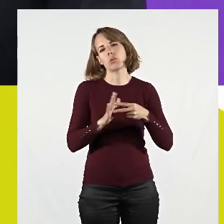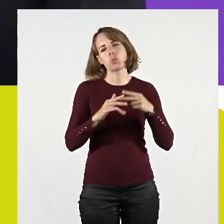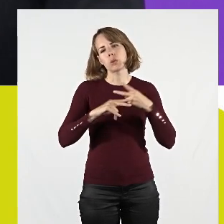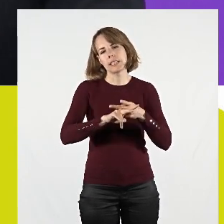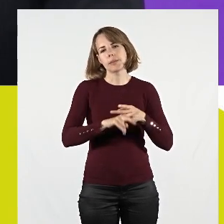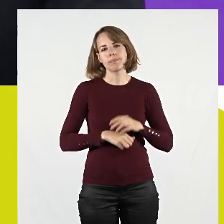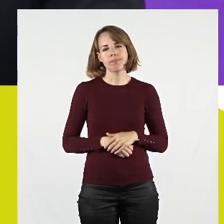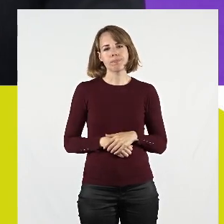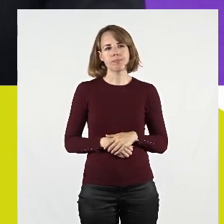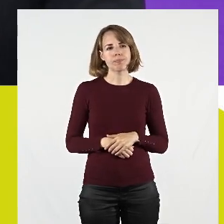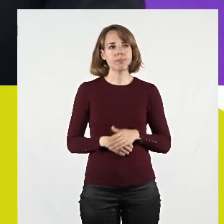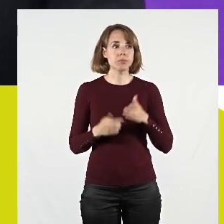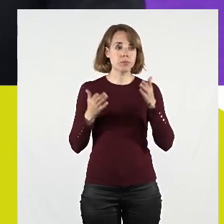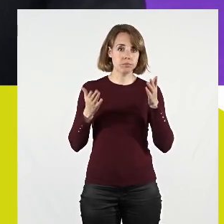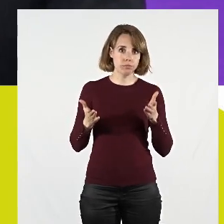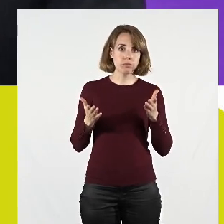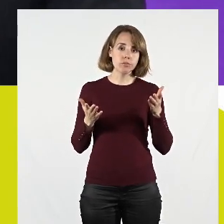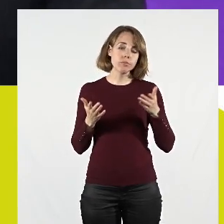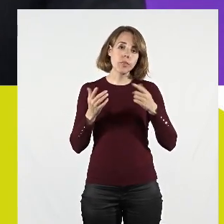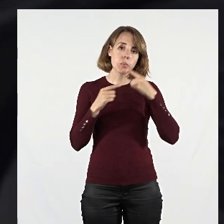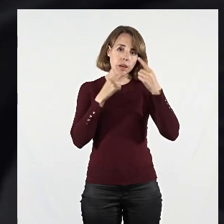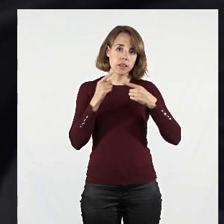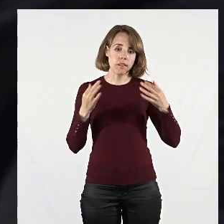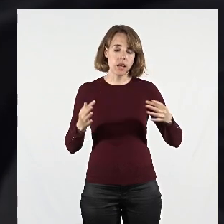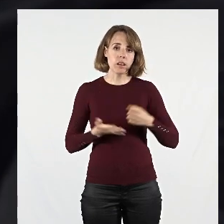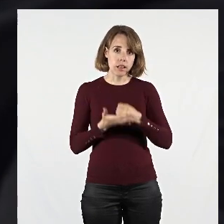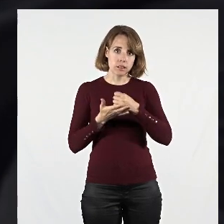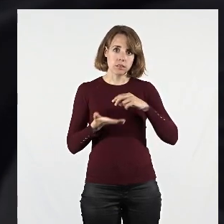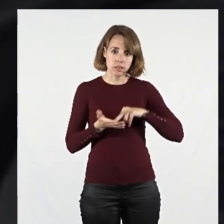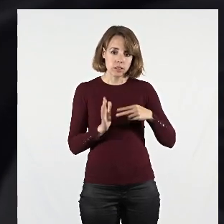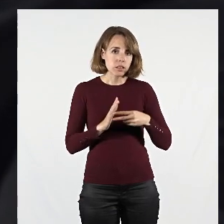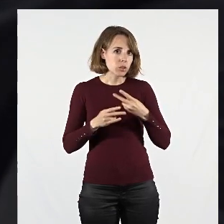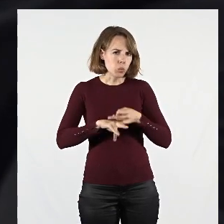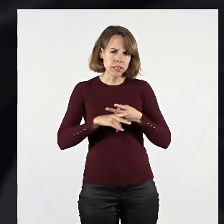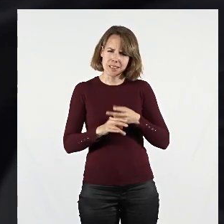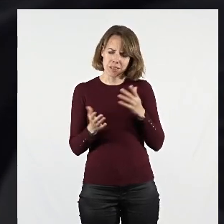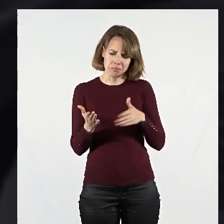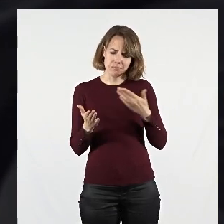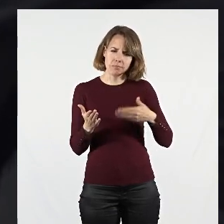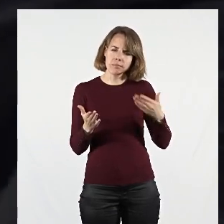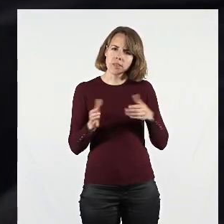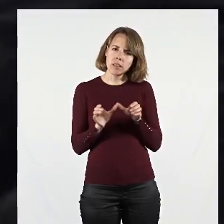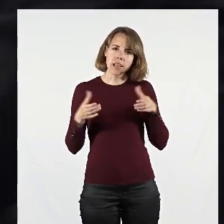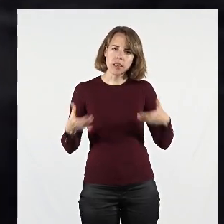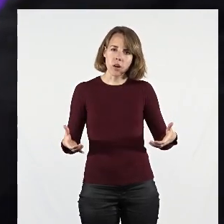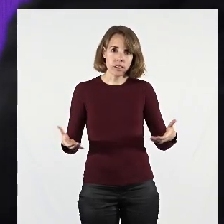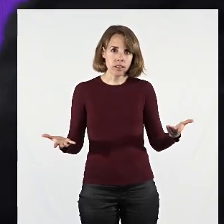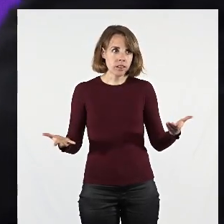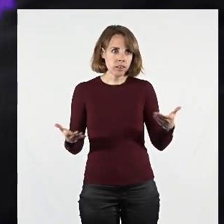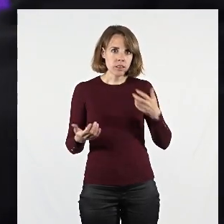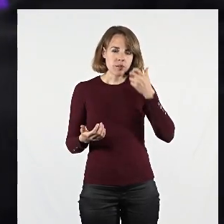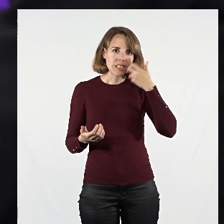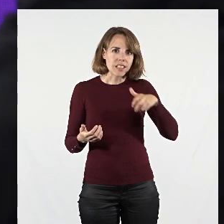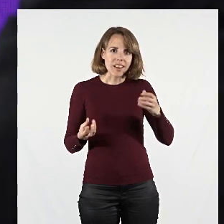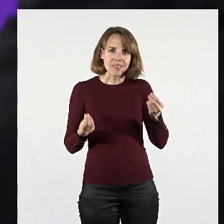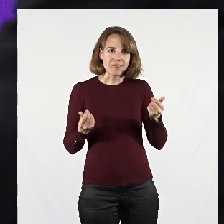techniques notamment, il y en a beaucoup, il y en a de plus en plus, il y a des catalogues entiers, on en choisit, ça coûte de l'argent, parfois on se les voit un peu traîner dans des coins